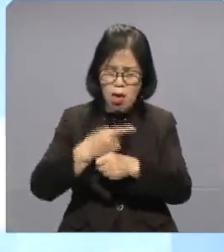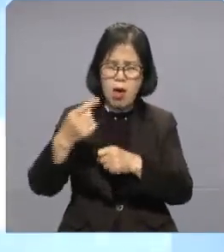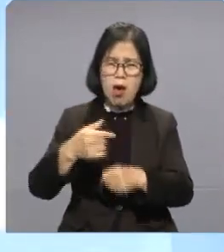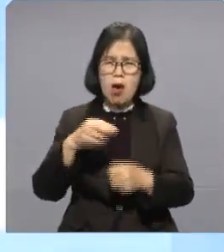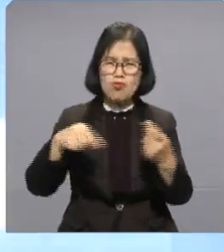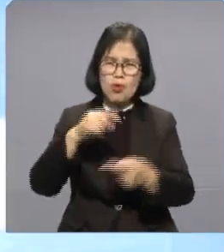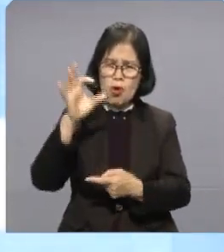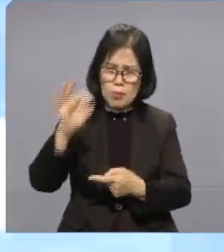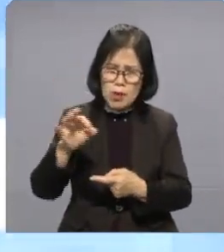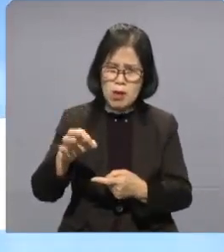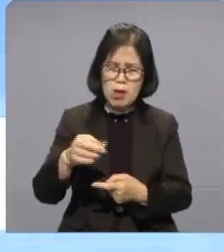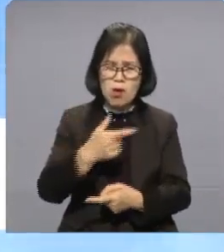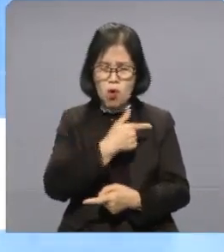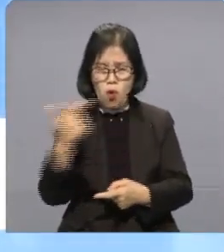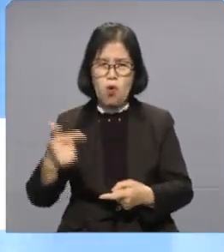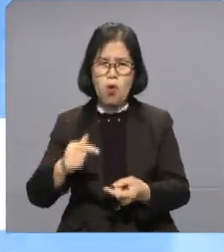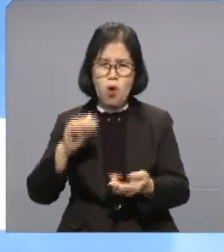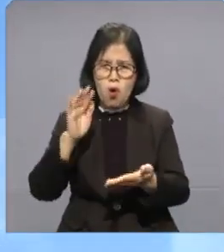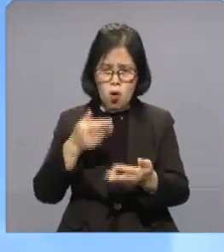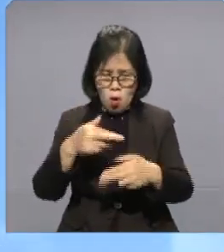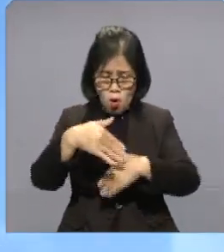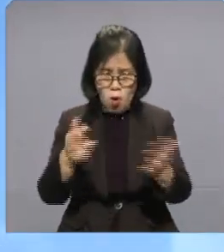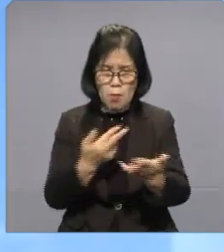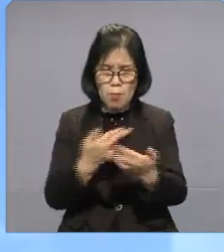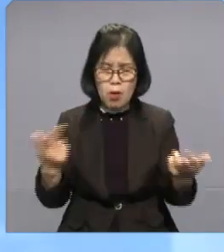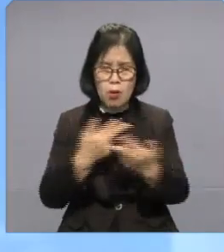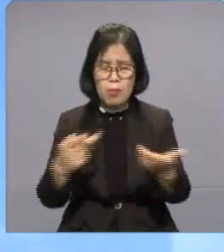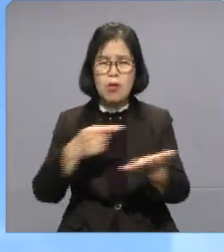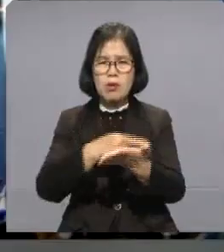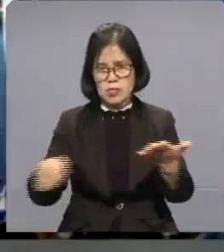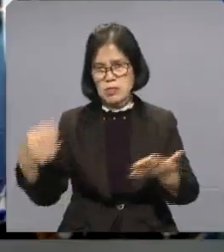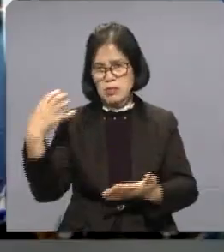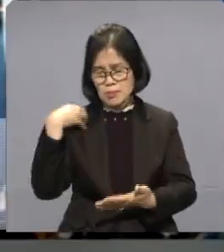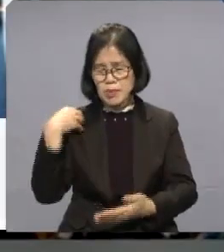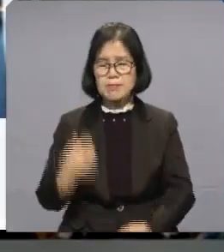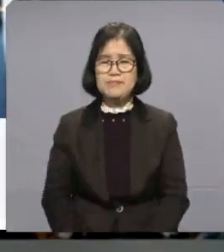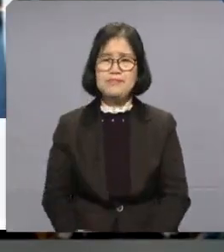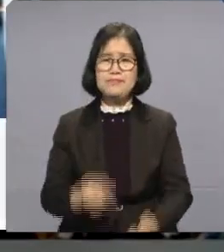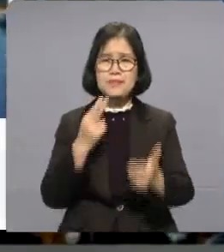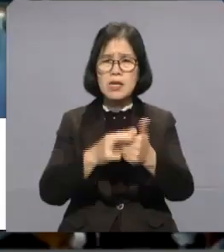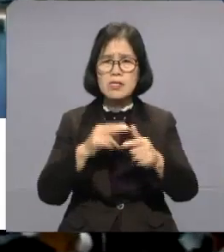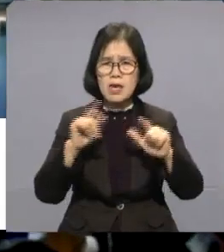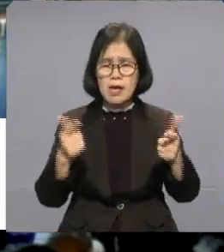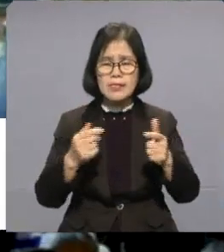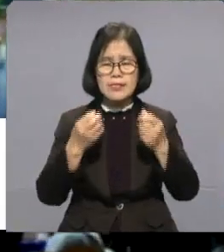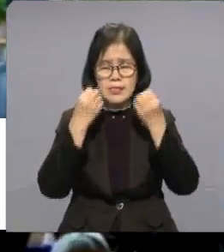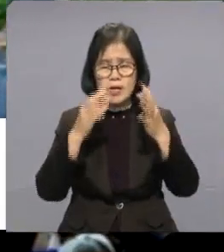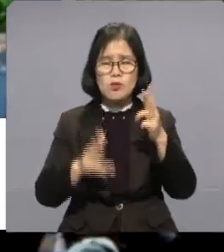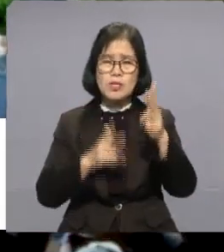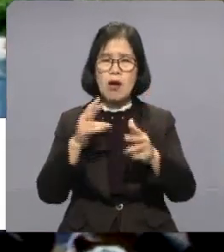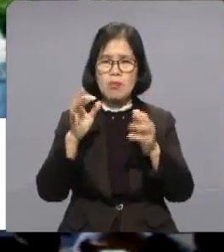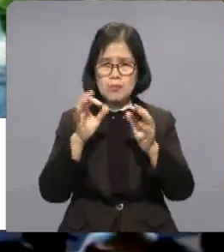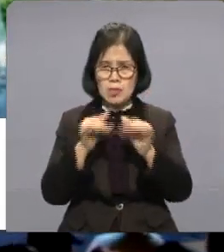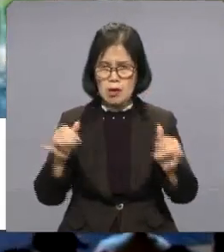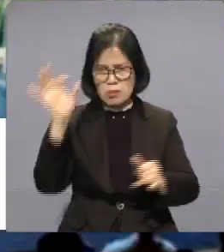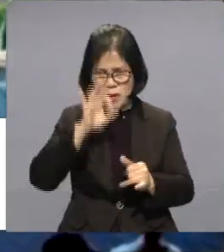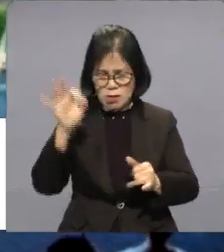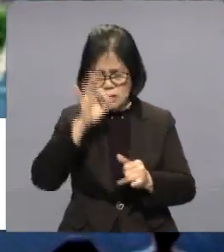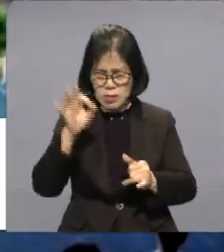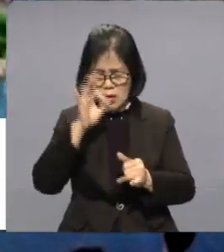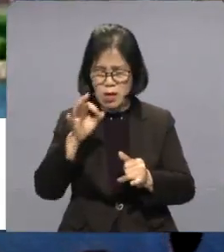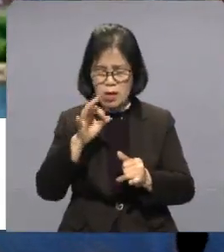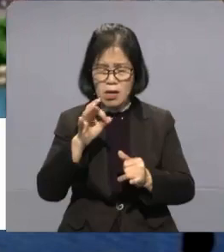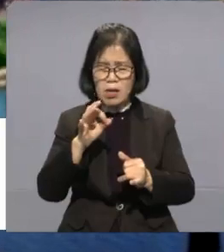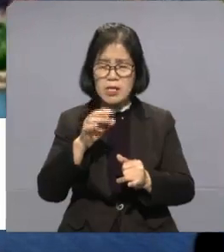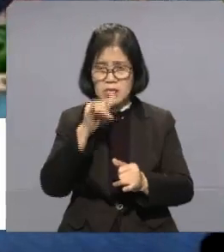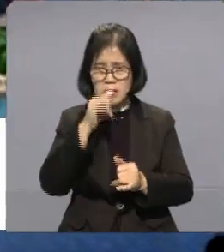운영비와 공실 등에 대한 리스크를 떠안아야 합니다. LH가 아닌 새로운 사업자 찾기가 대안이 될수 있지만 설계안 수정 등에